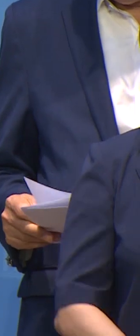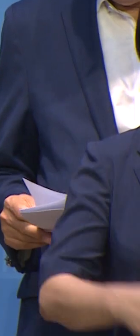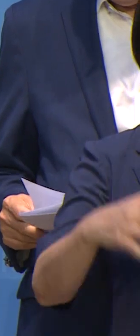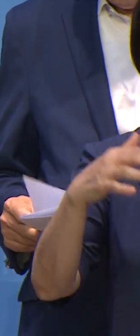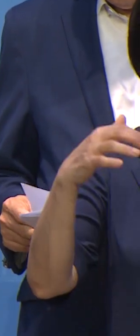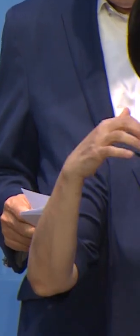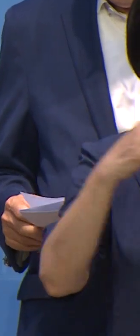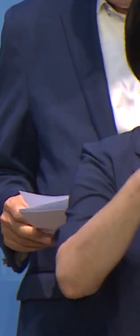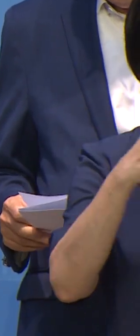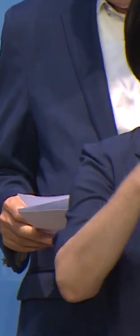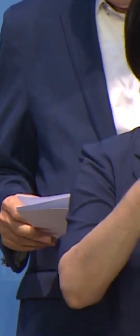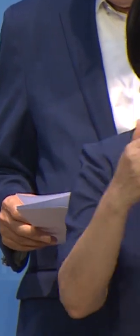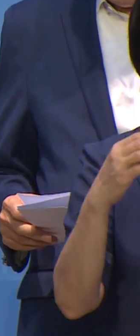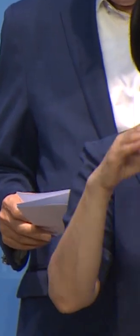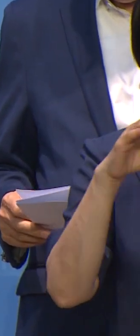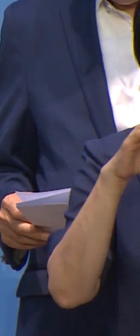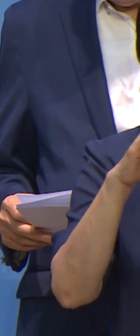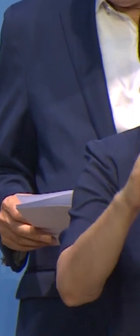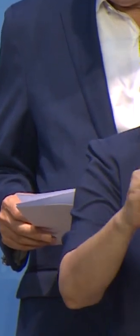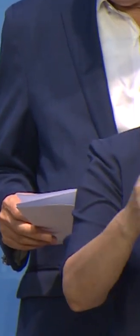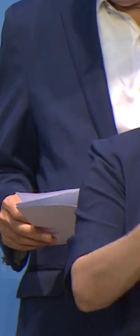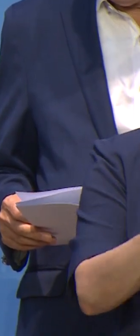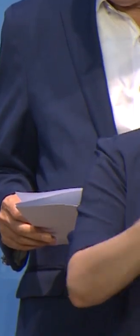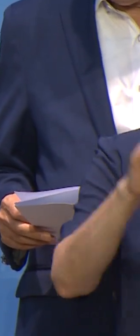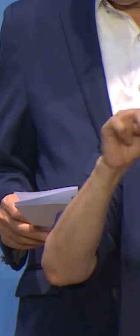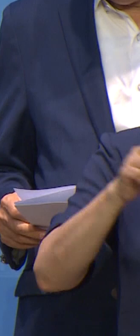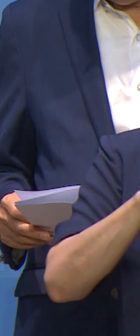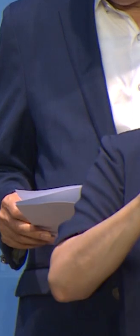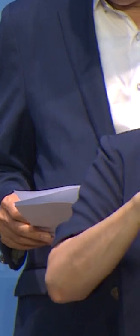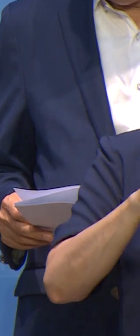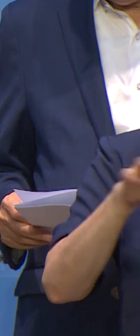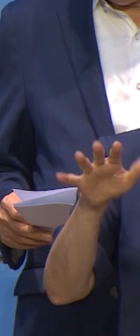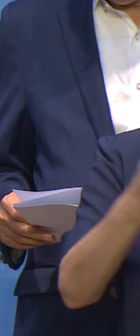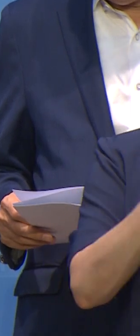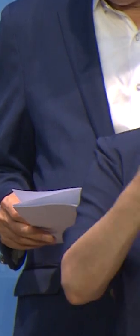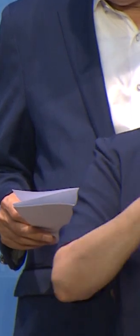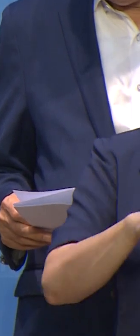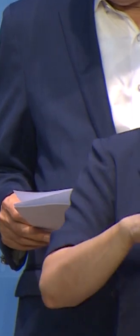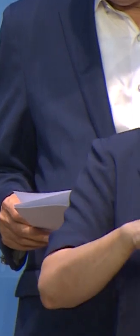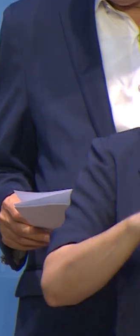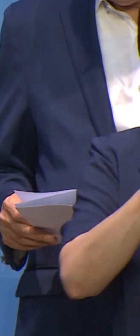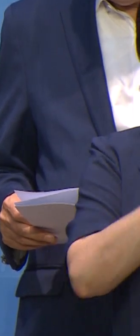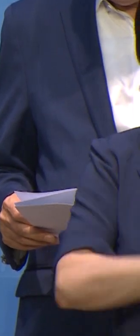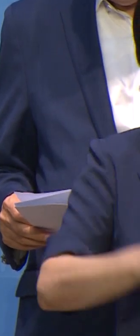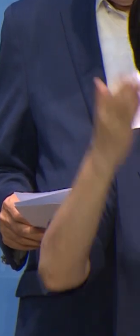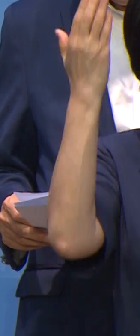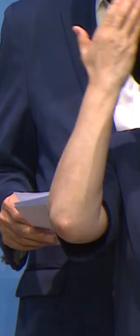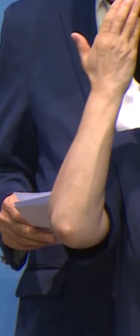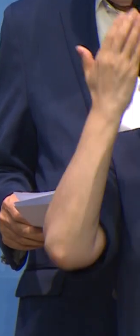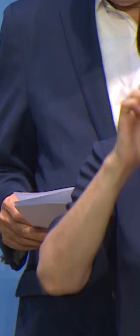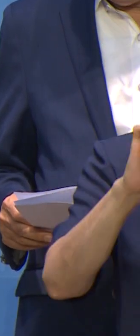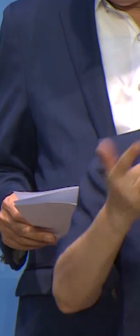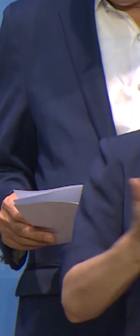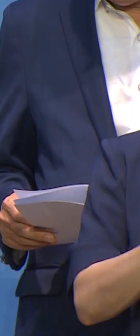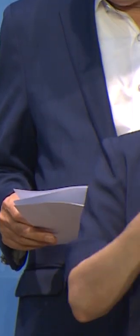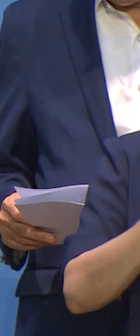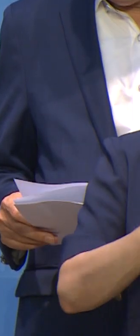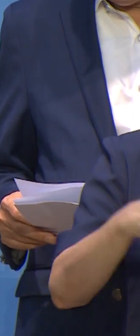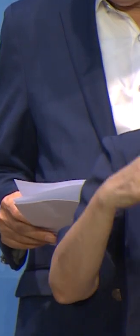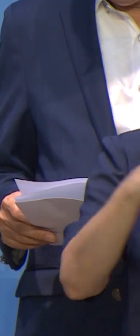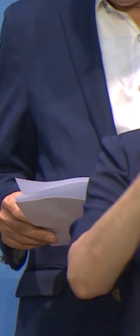종전선언이 유엔사 해체를 위한 합창이라는 주장도 비상식적이기는 마찬가지입니다.